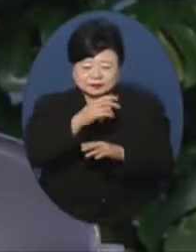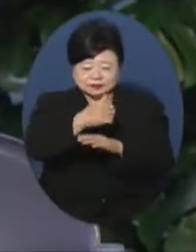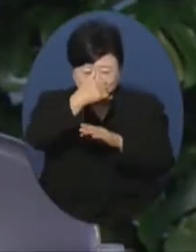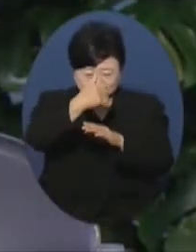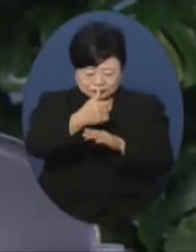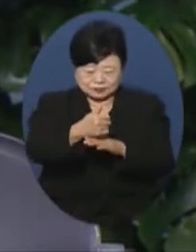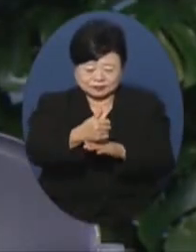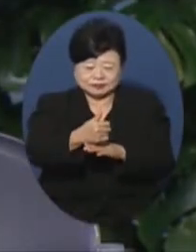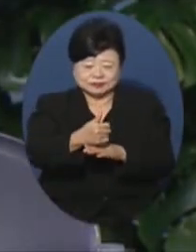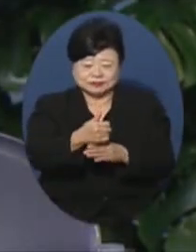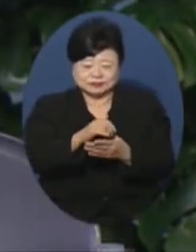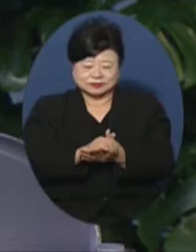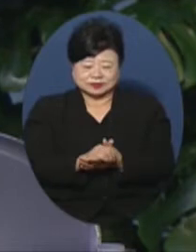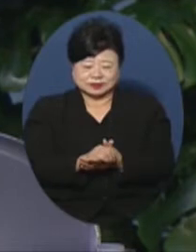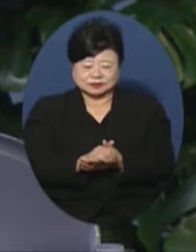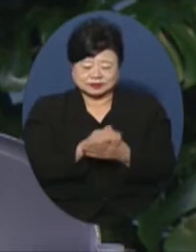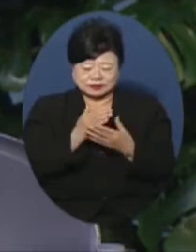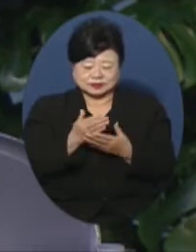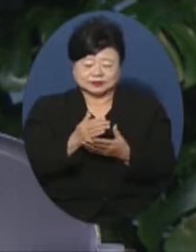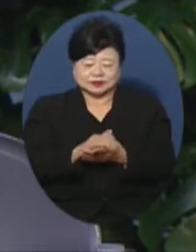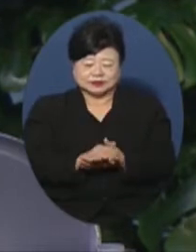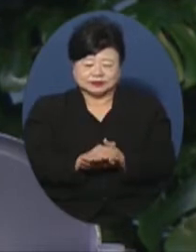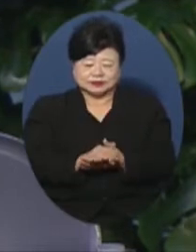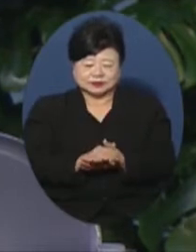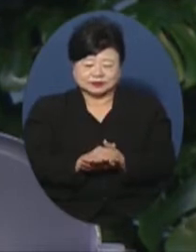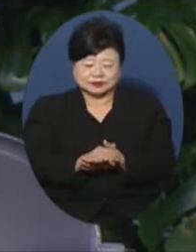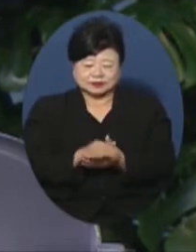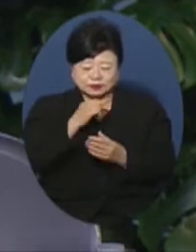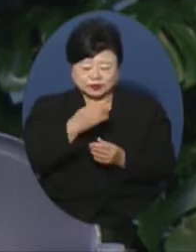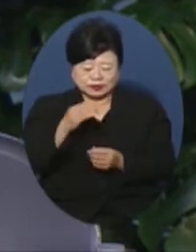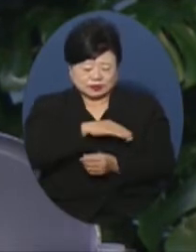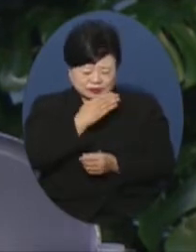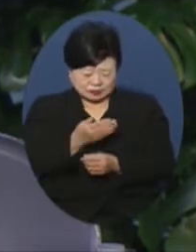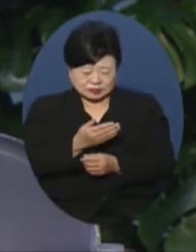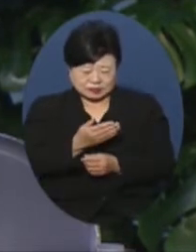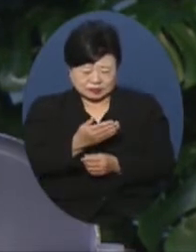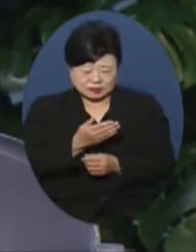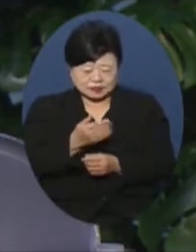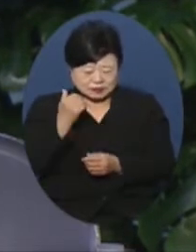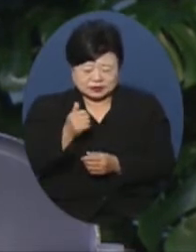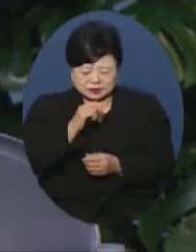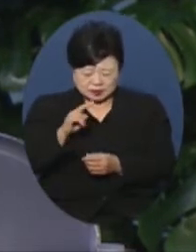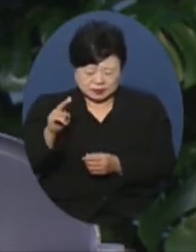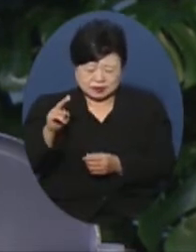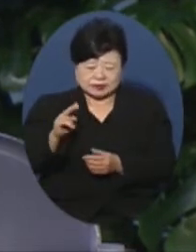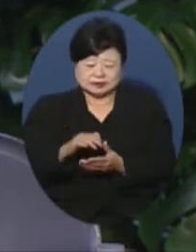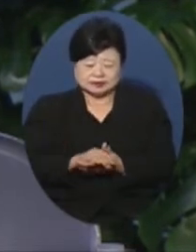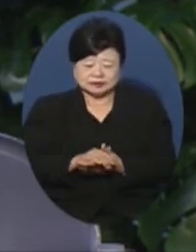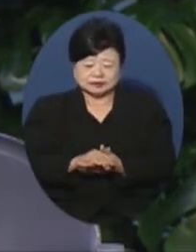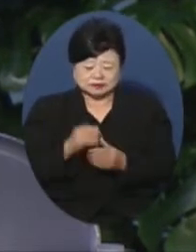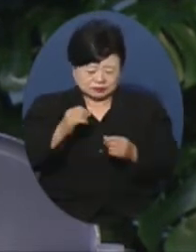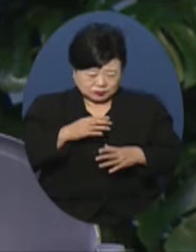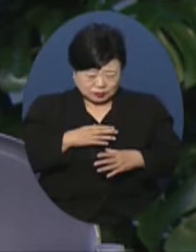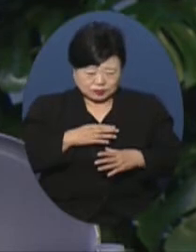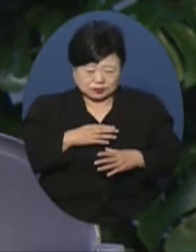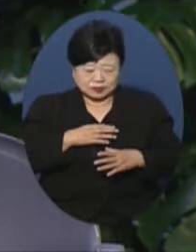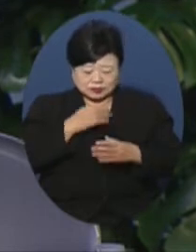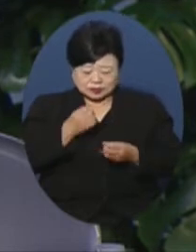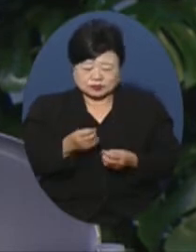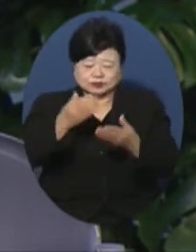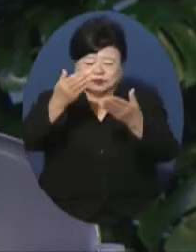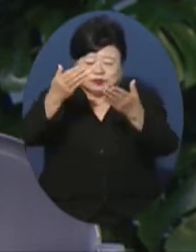지금은 우리 주 예수 그리스도의 보혈의 능력과 아버지 하나님의